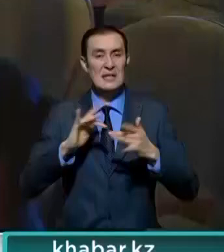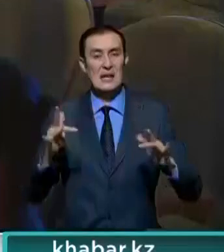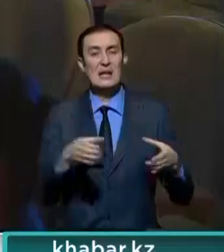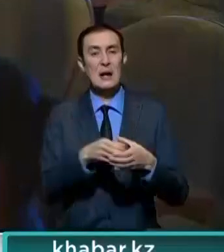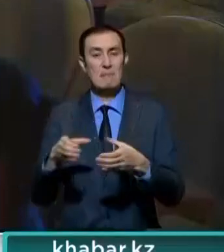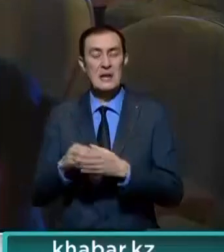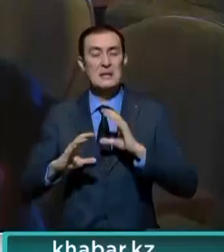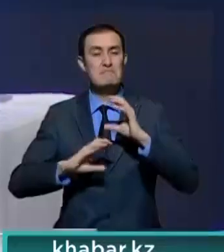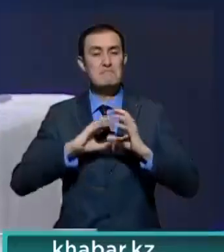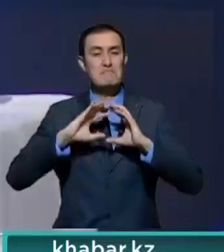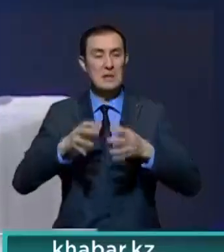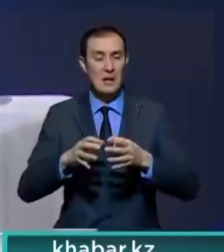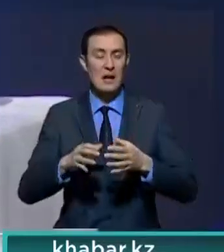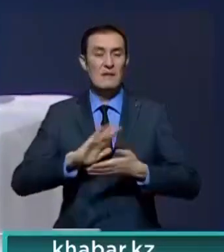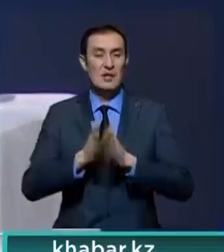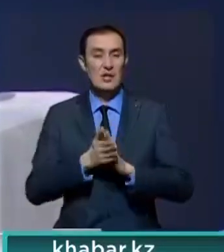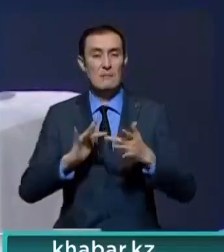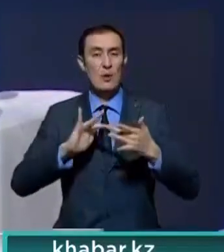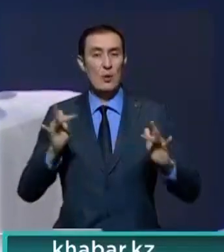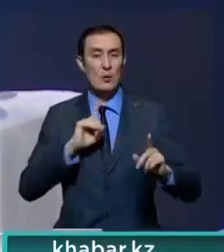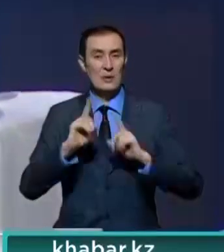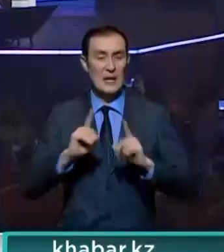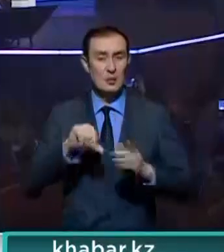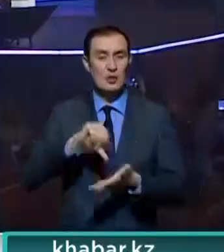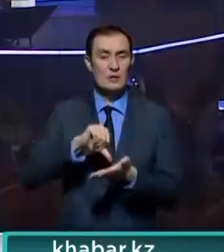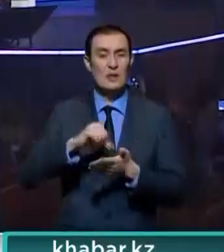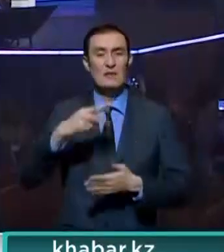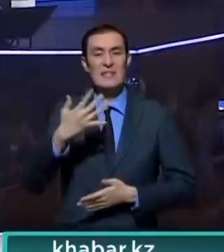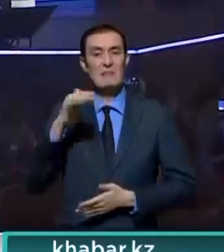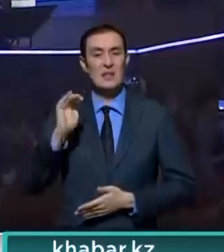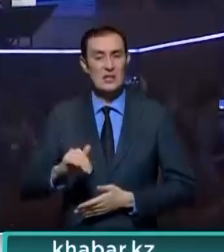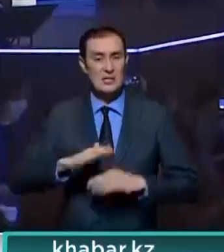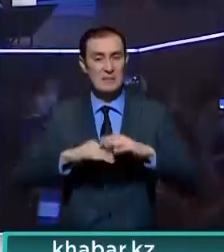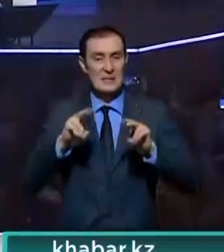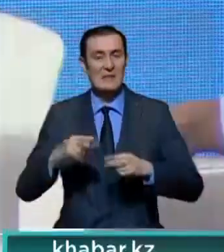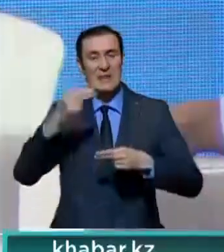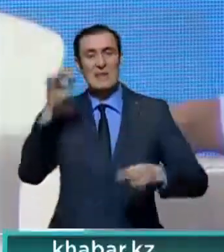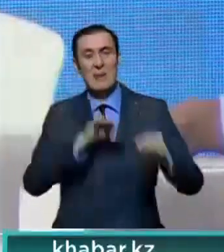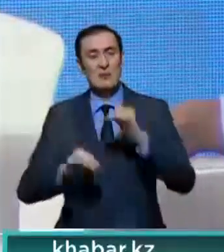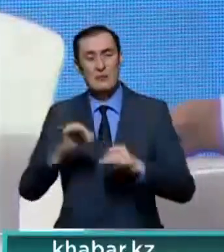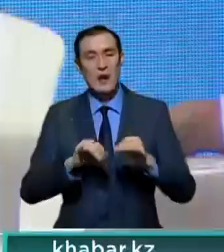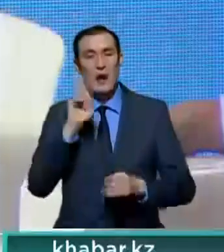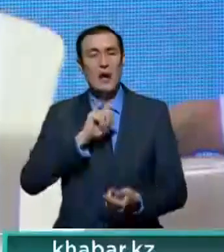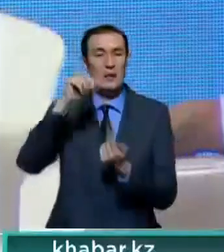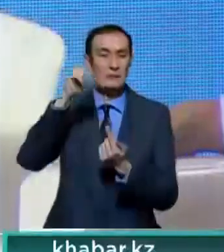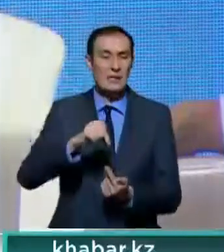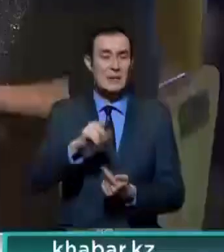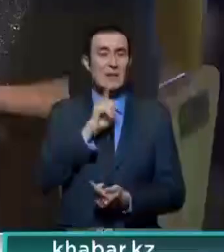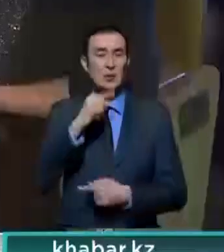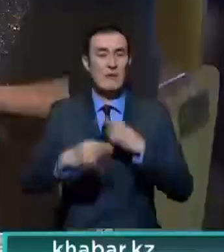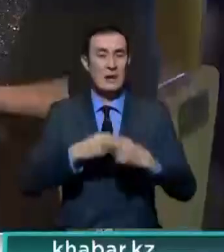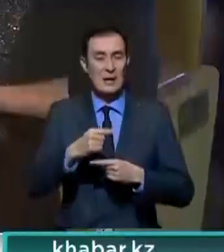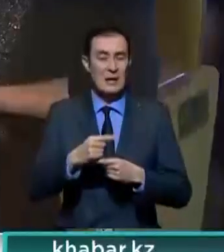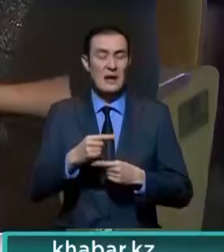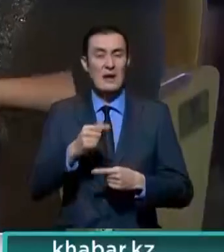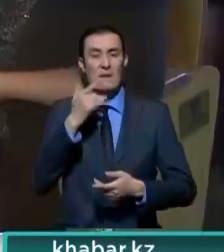со всего мира. В режиме онлайн участвует около 20 тысяч специалистов. Темой для обсуждения стала адаптация и развитие молодого поколения в